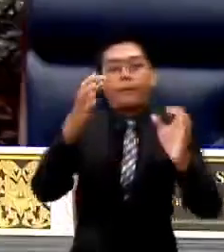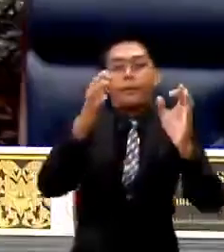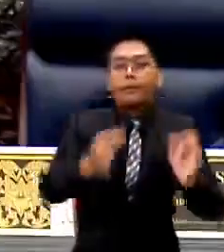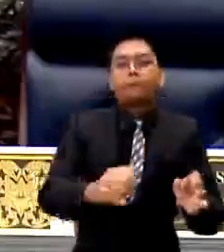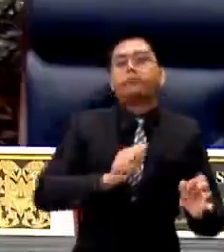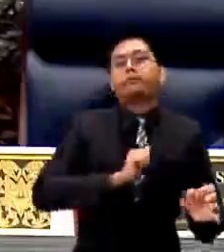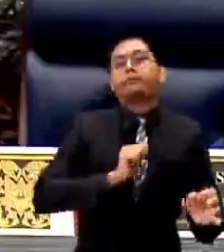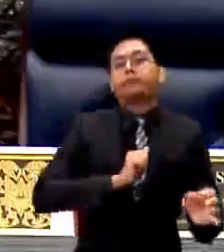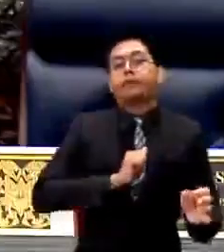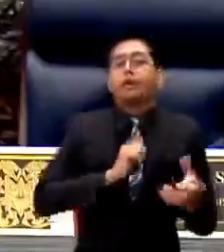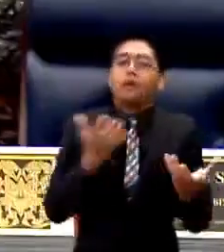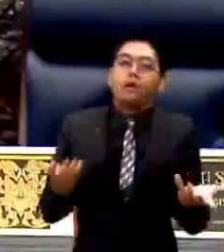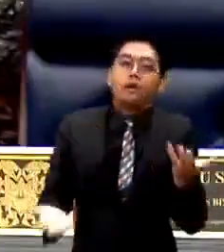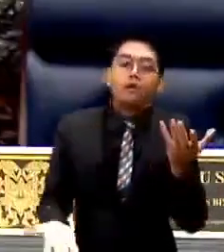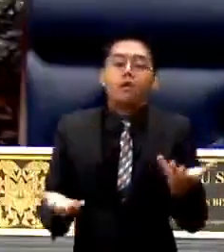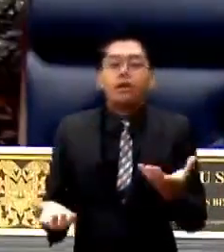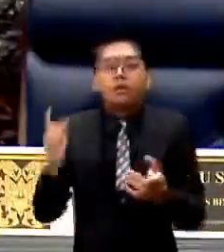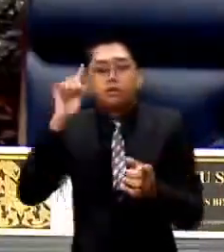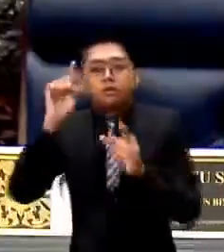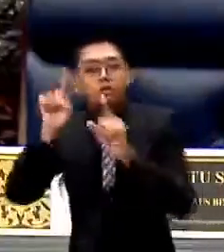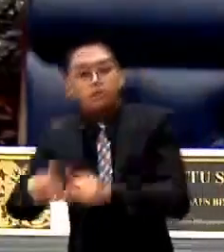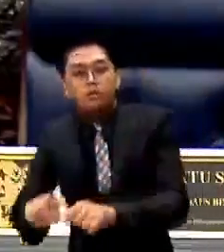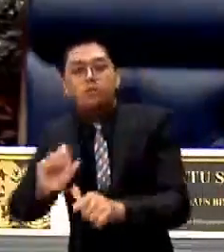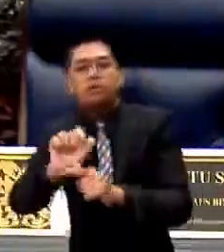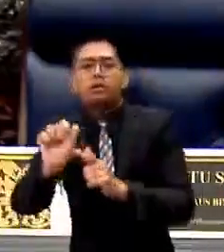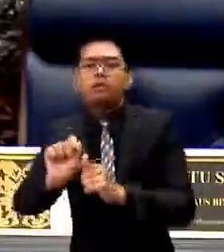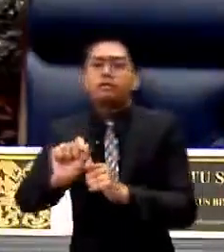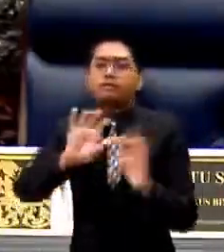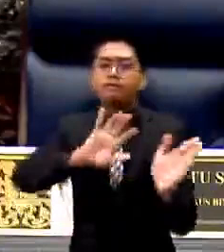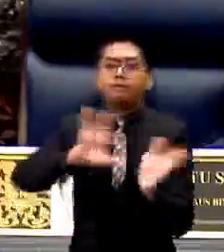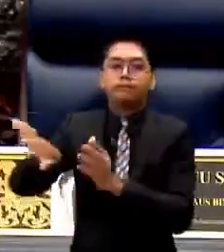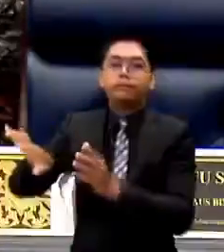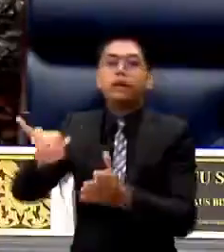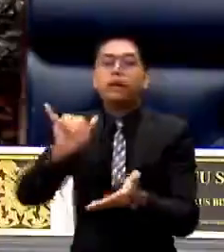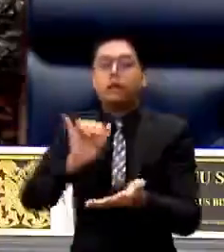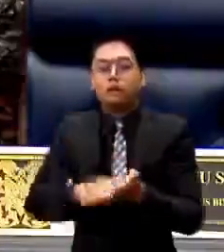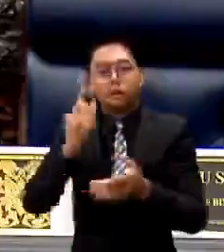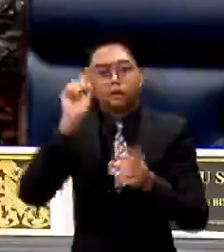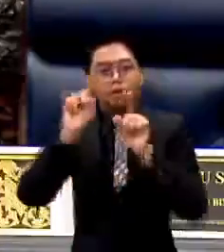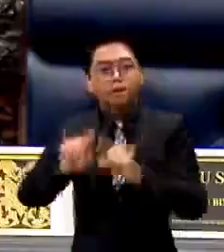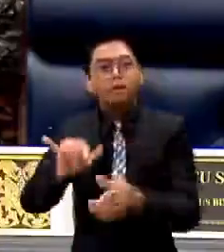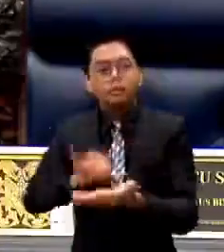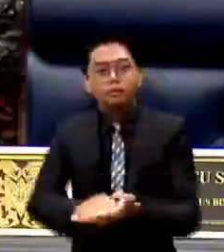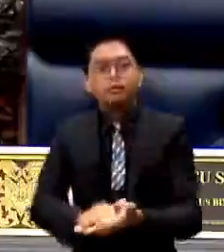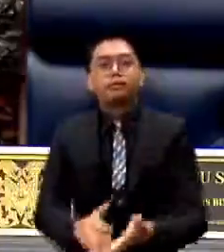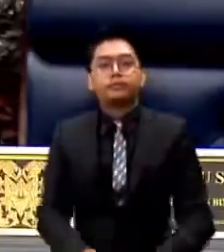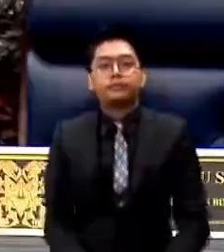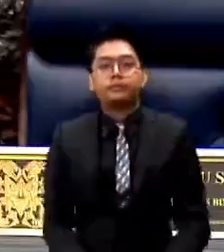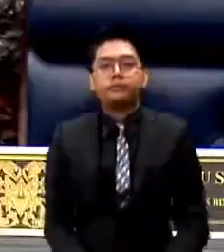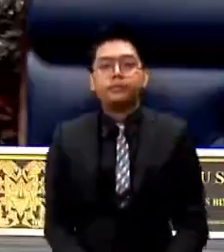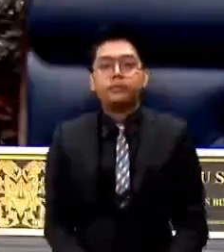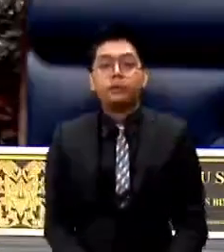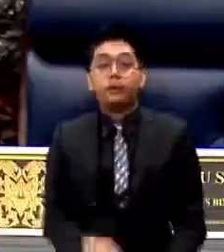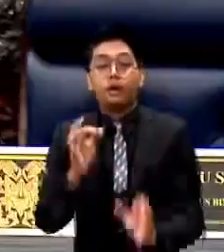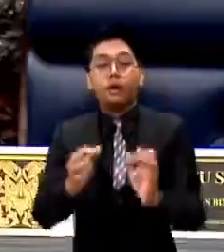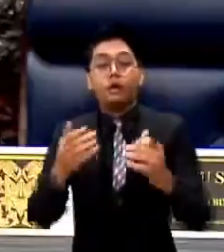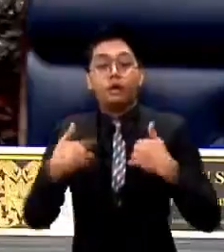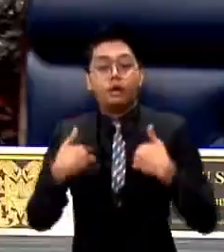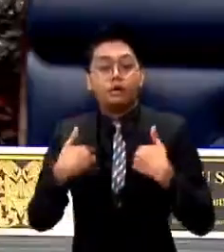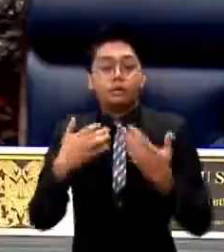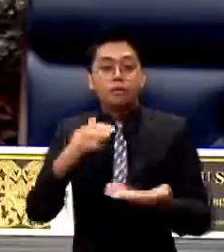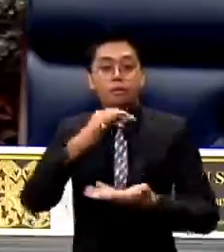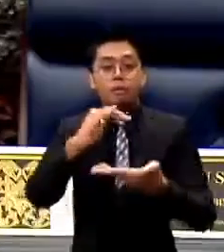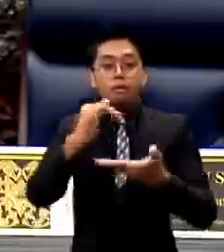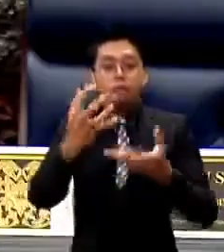sama ada mereka setuju dengan pandangan mcmc dan juga Kerajaan jadi sekiranya sesuatu kandungan itu